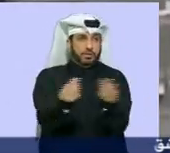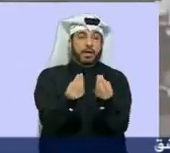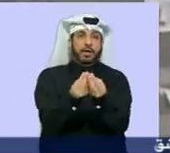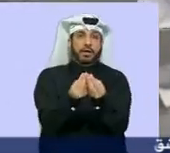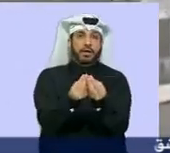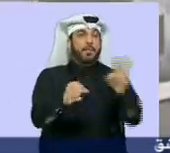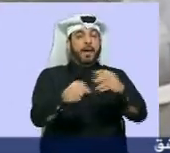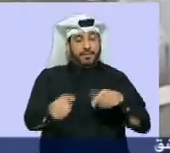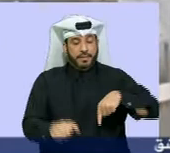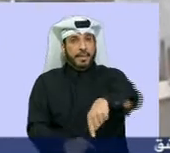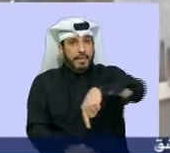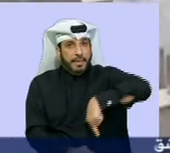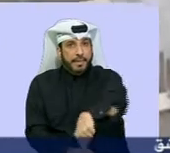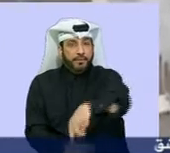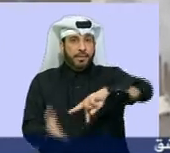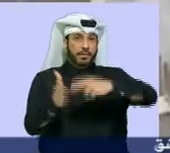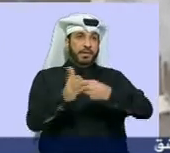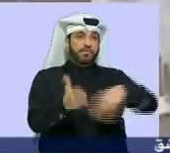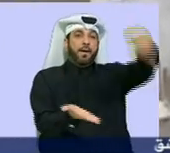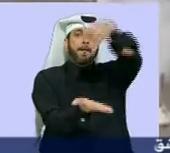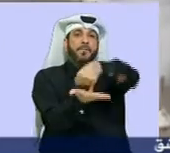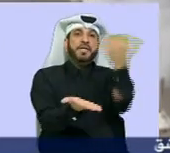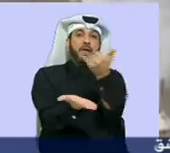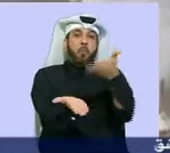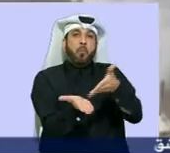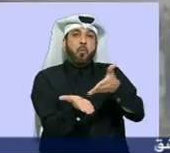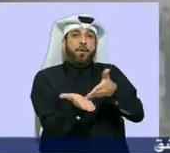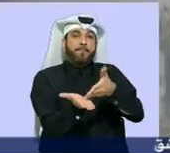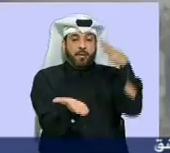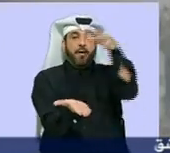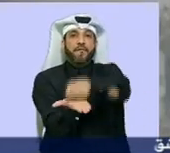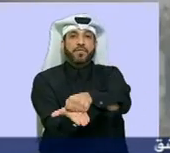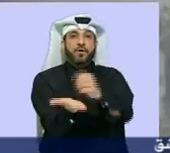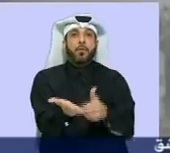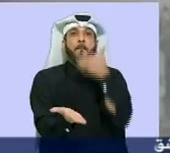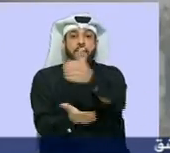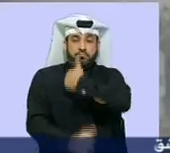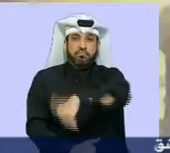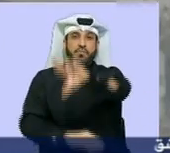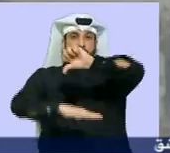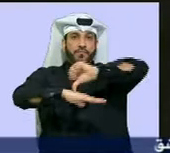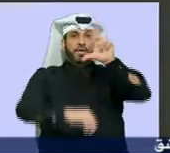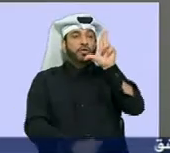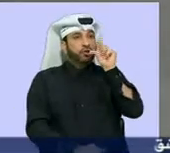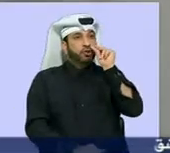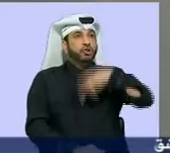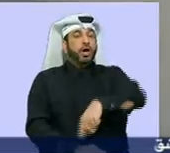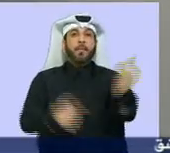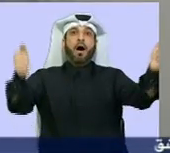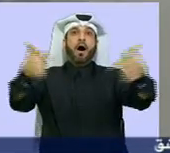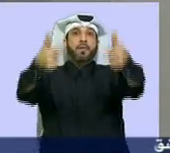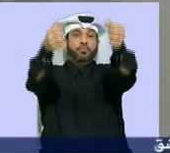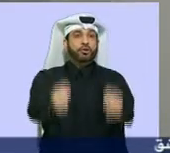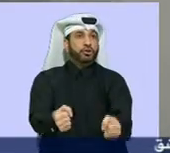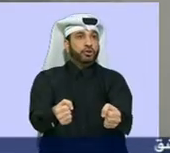وستكون البداية بإذن الله تعالى من خلال جوبر التي تعتبر بوابة دخول إلى هذه العاصمة التي ستبدأ فيها معارك بإذن